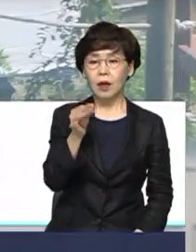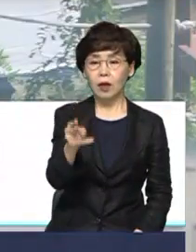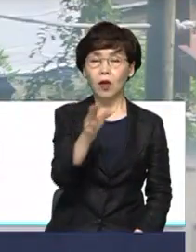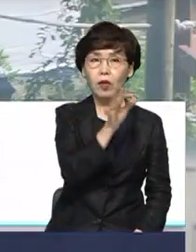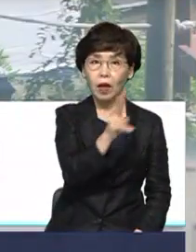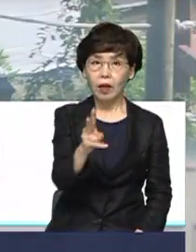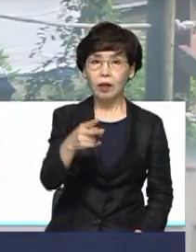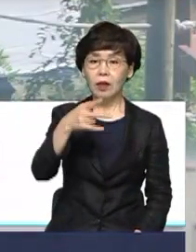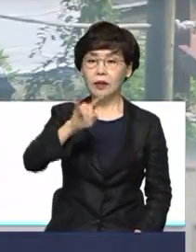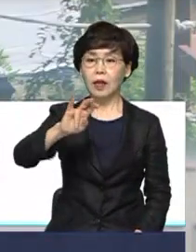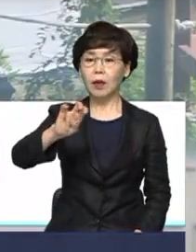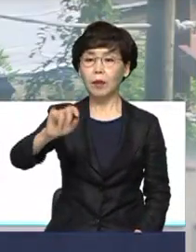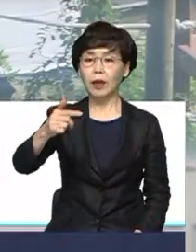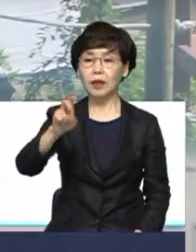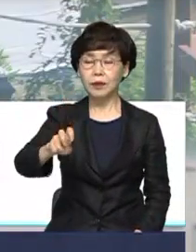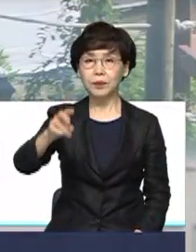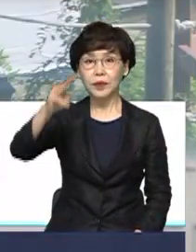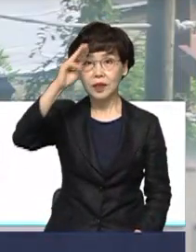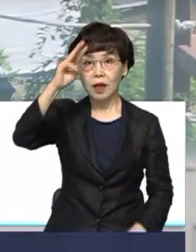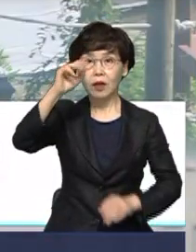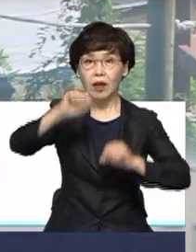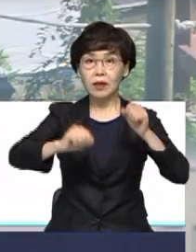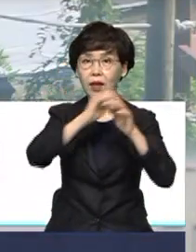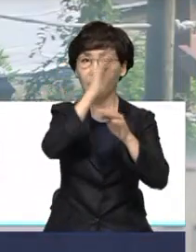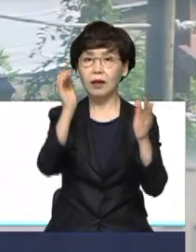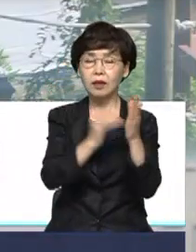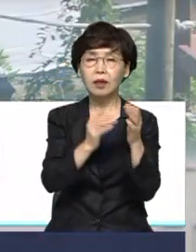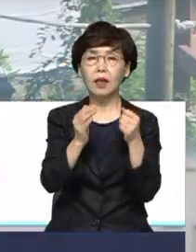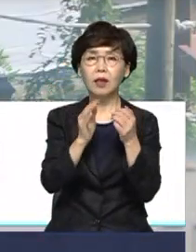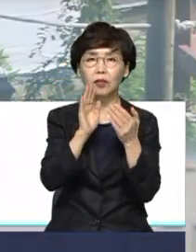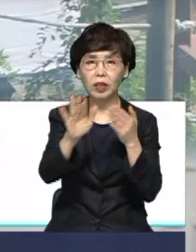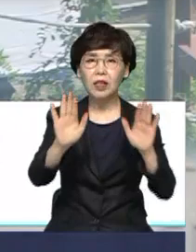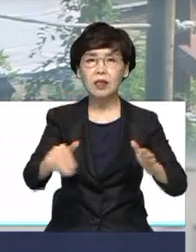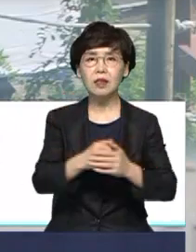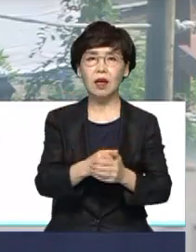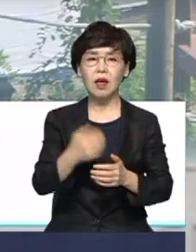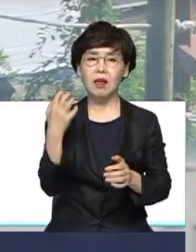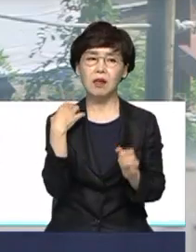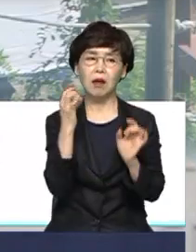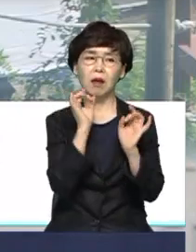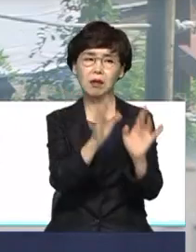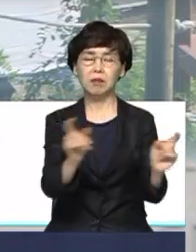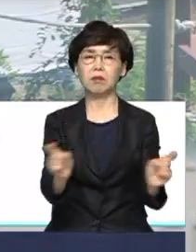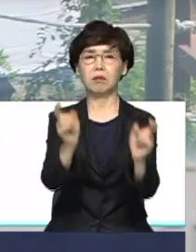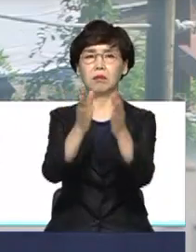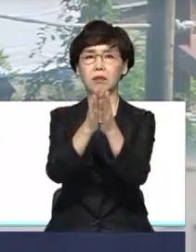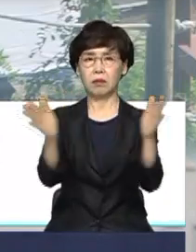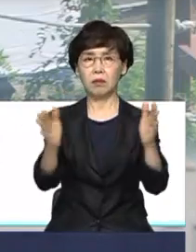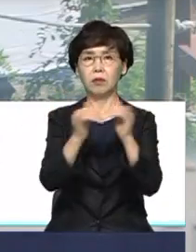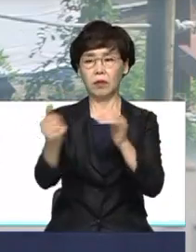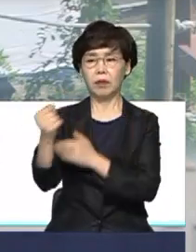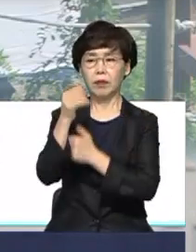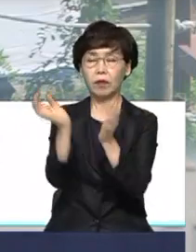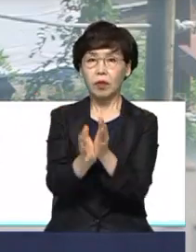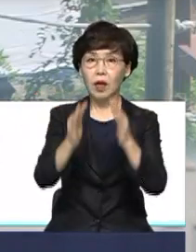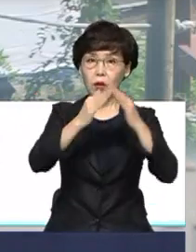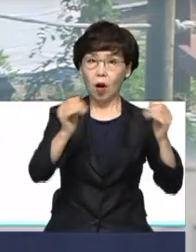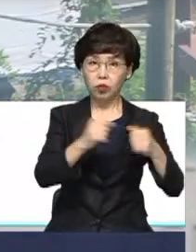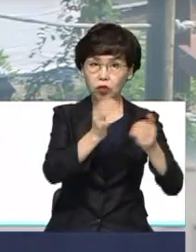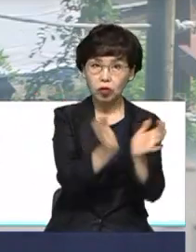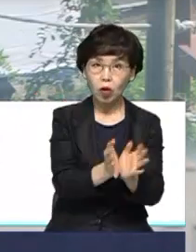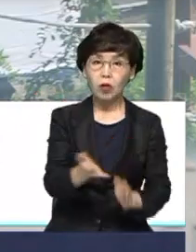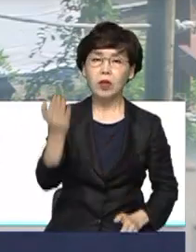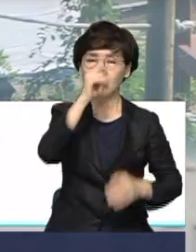여야는 새만금 스카우트 잼버리가 막을 내리자 본격적으로 책임 공방을 시작했습니다. 국민의힘은 전라북도와